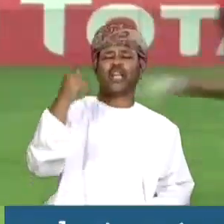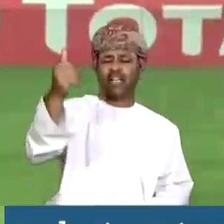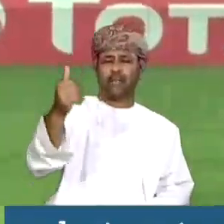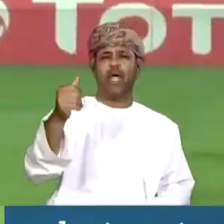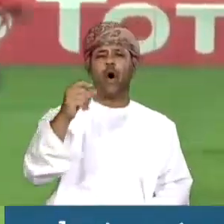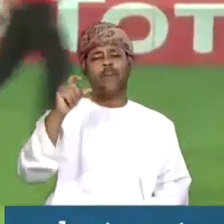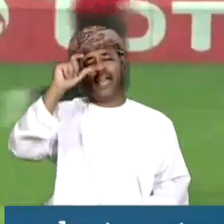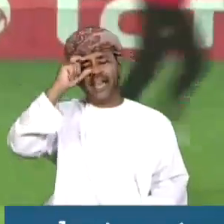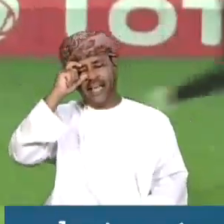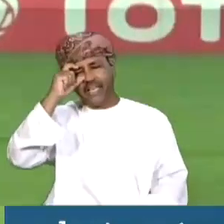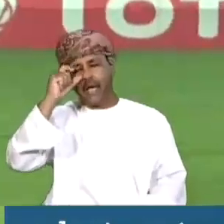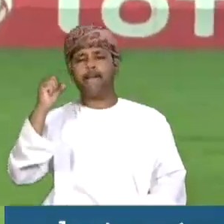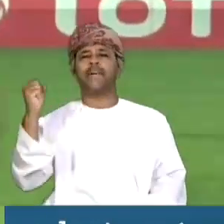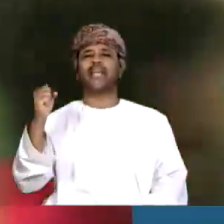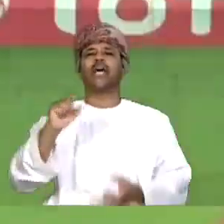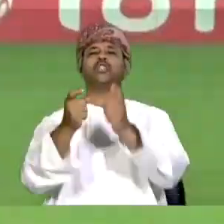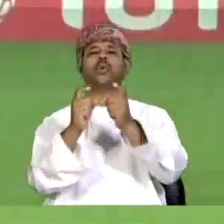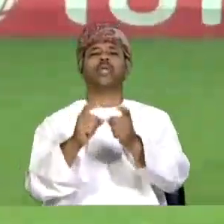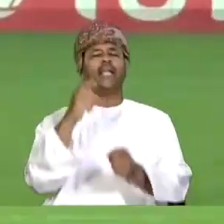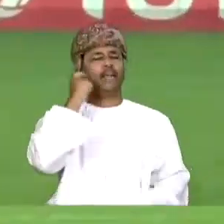العين بطل الدوري الإماراتي.